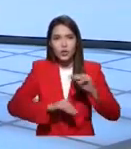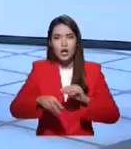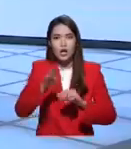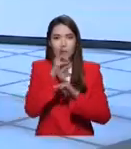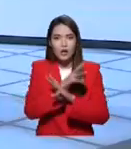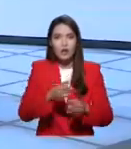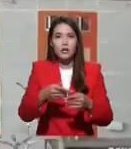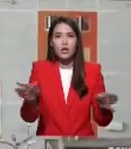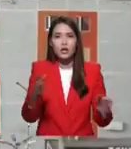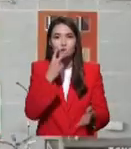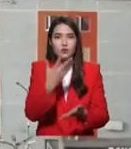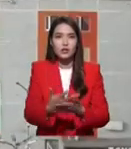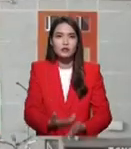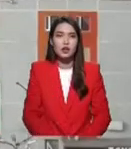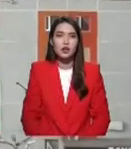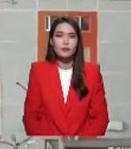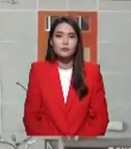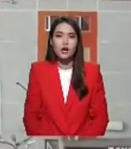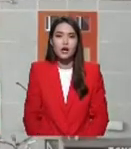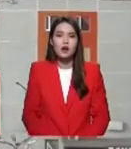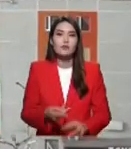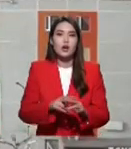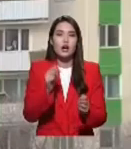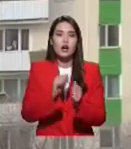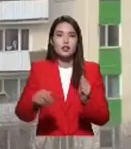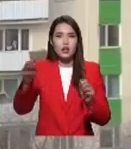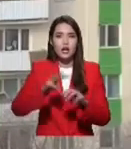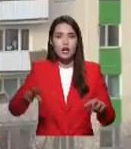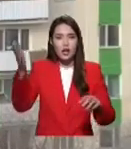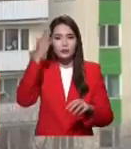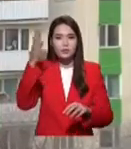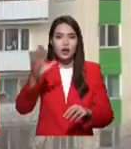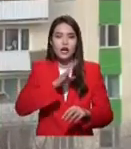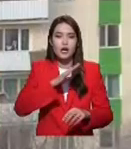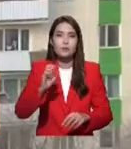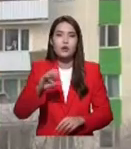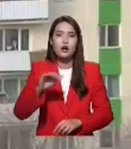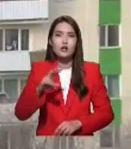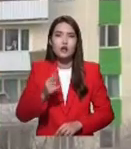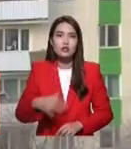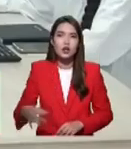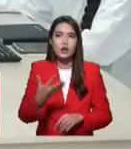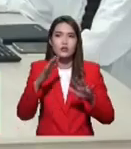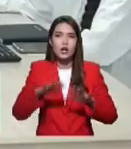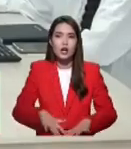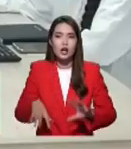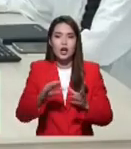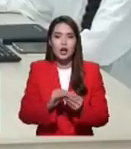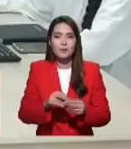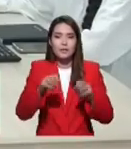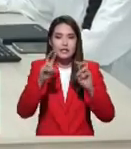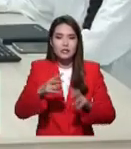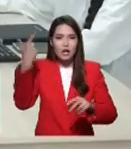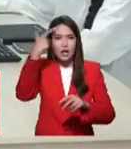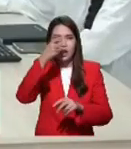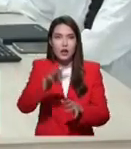ашық көрсетіледі. Ашықтық мемлекетіміздің басты саясаты. Сондықтан да Ұлытау облысы алдағы жылдары Е-Акимат 365 ақпараттық жүйесіне